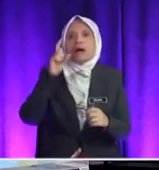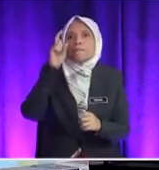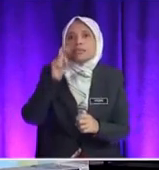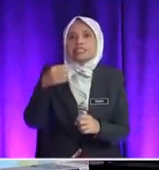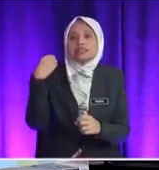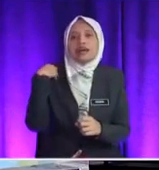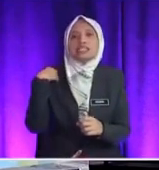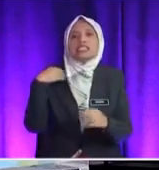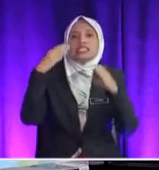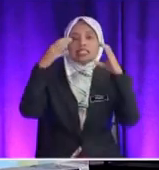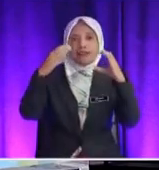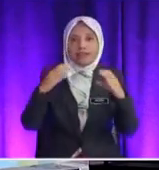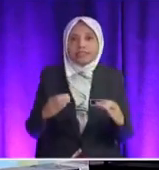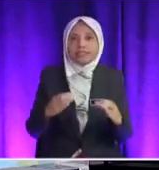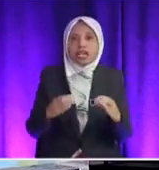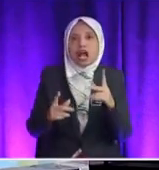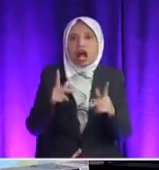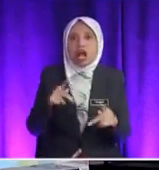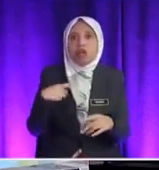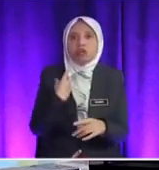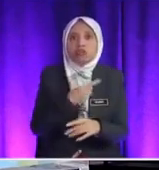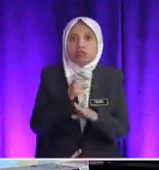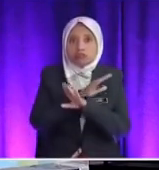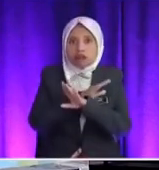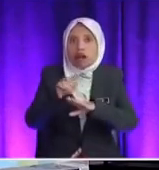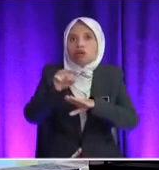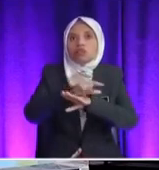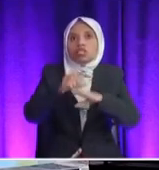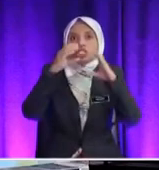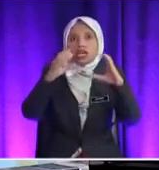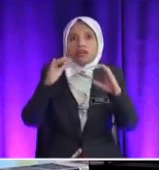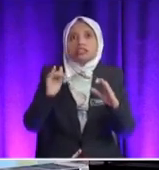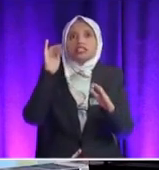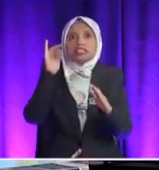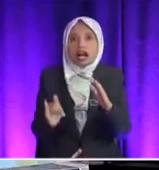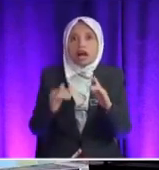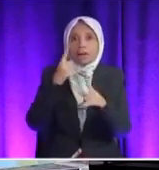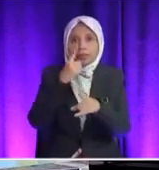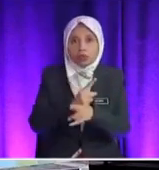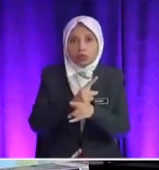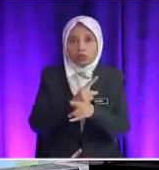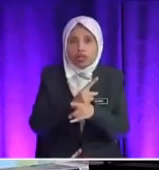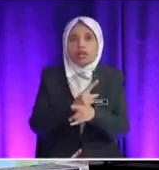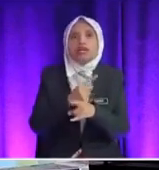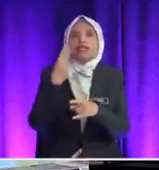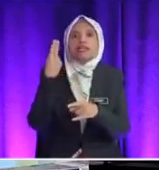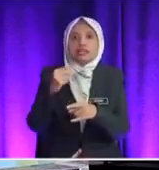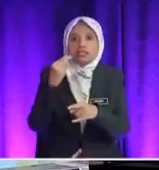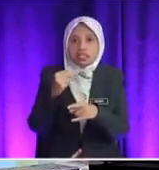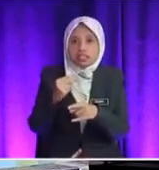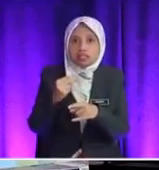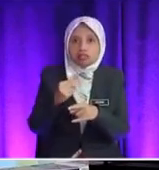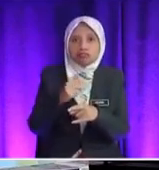ini dan Syahrul Hah kalau kita tak Guna teknik dan caranya betul ama kesukaran yang itu buat tuh akan